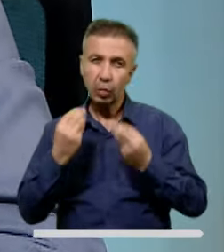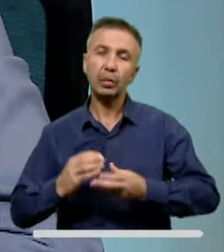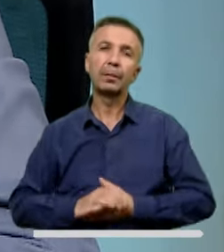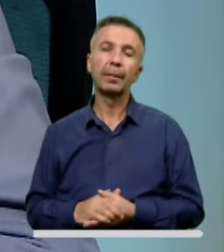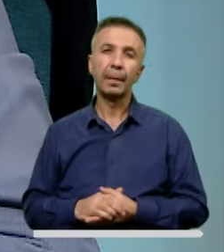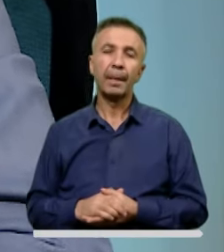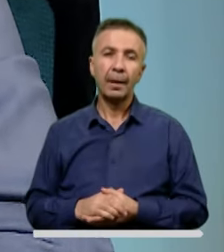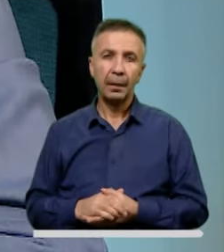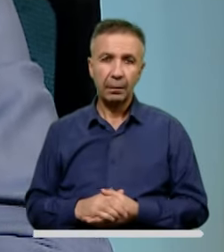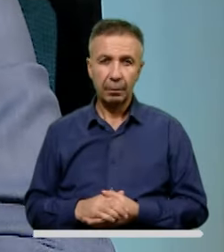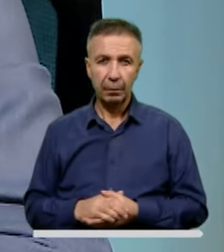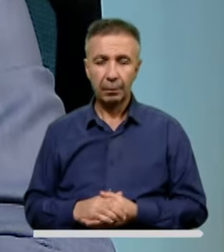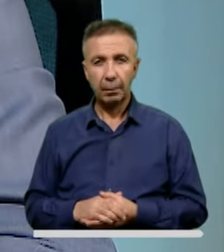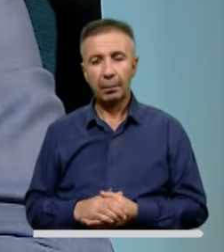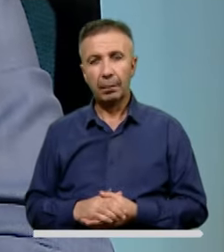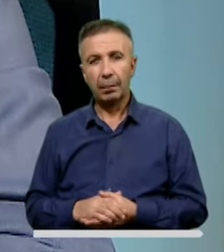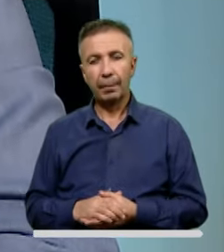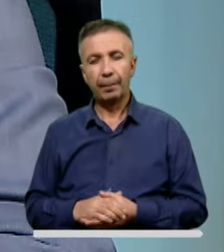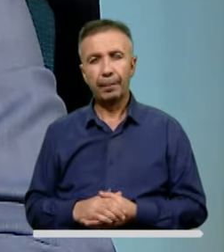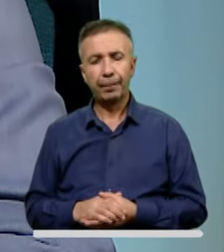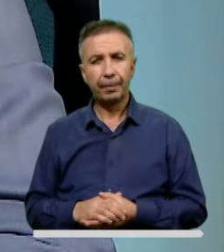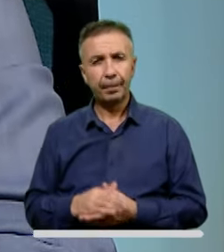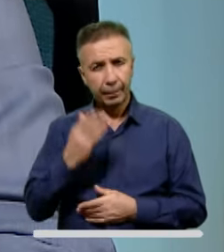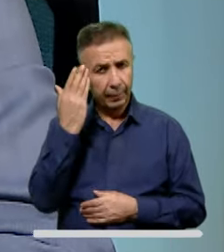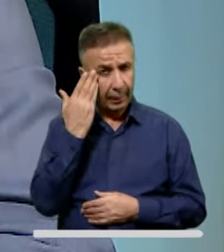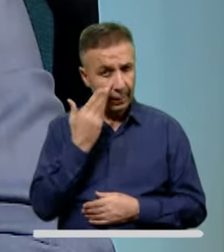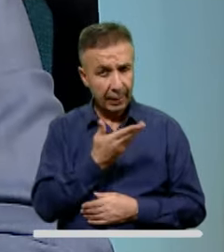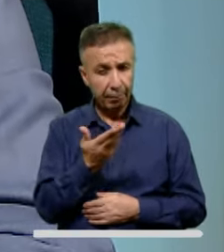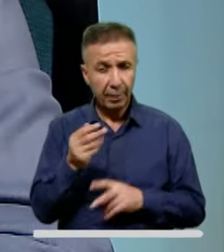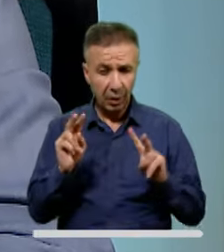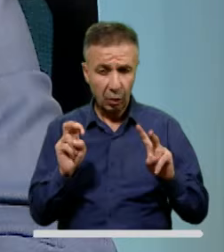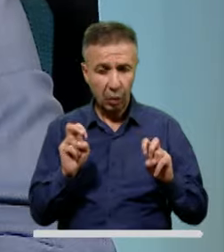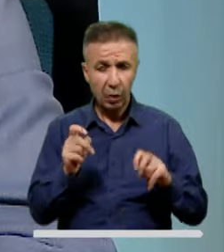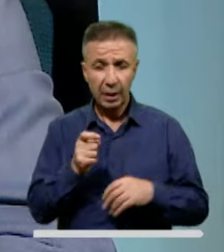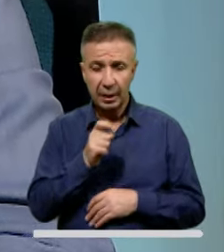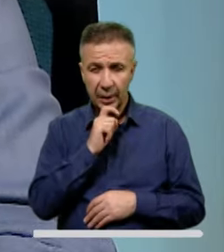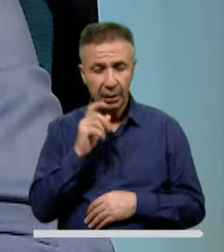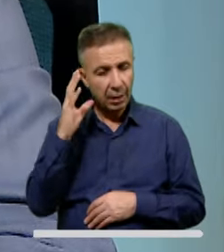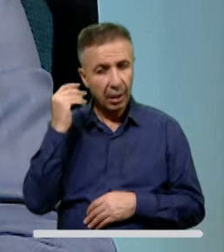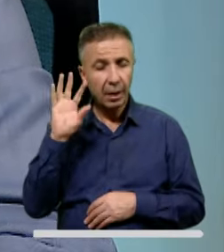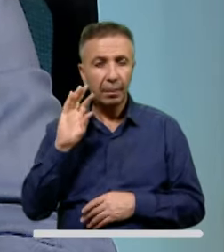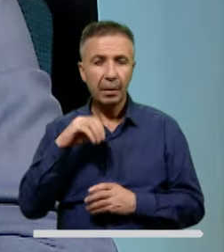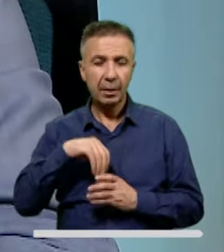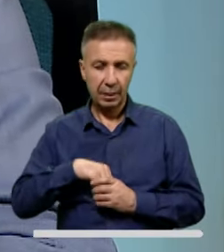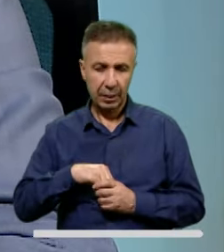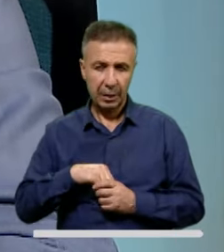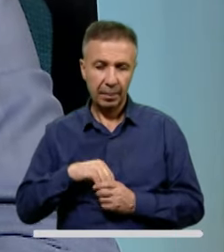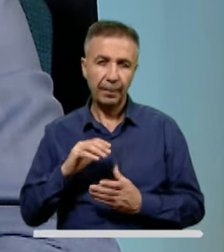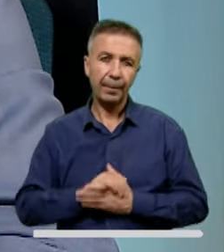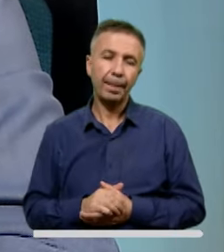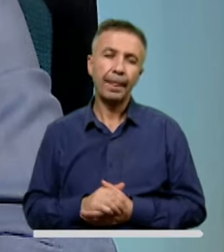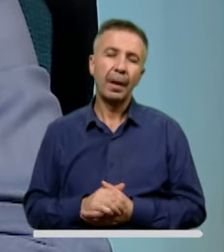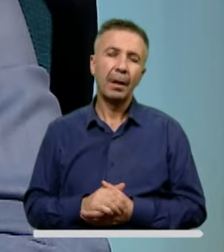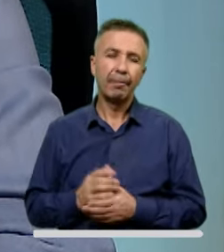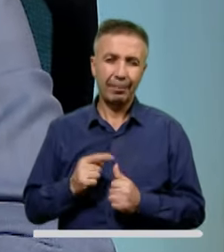ecmein. Seyircilerimizin bir konuyu yanlış anlamaması için konuyu başta